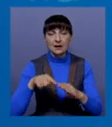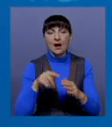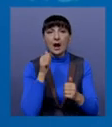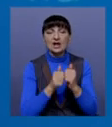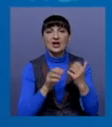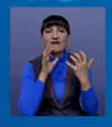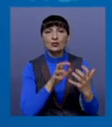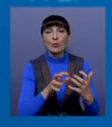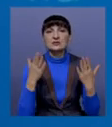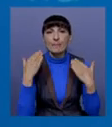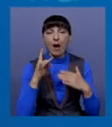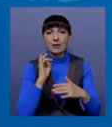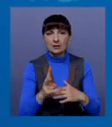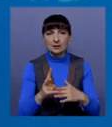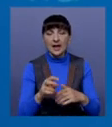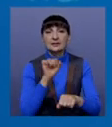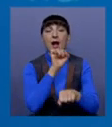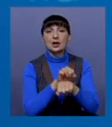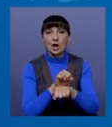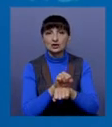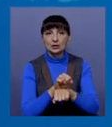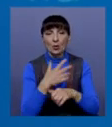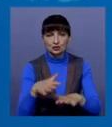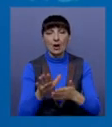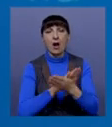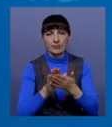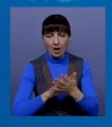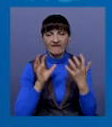и в дневное время на конечных остановочных пунктах.